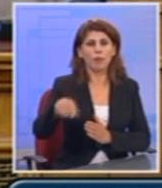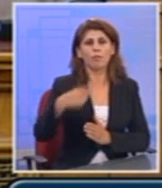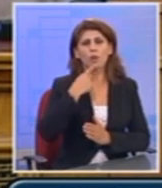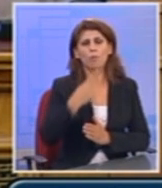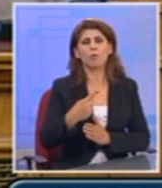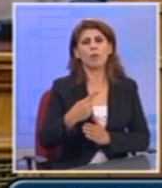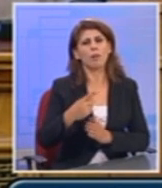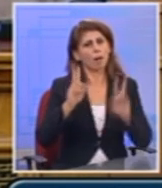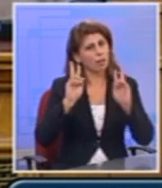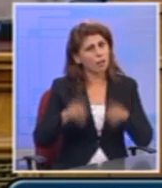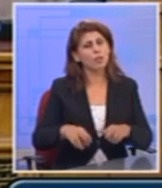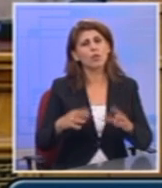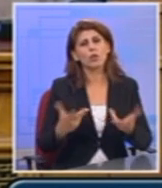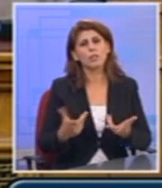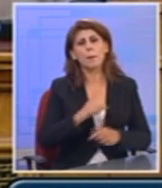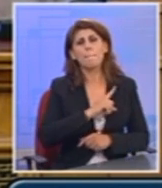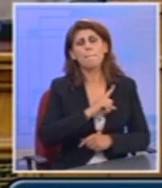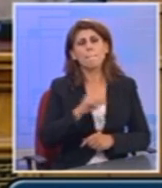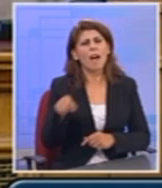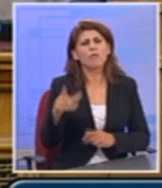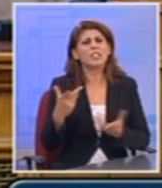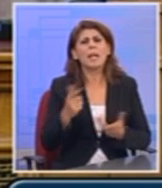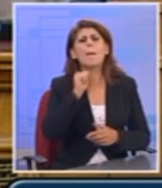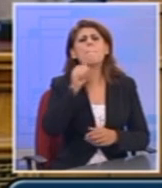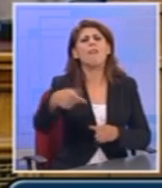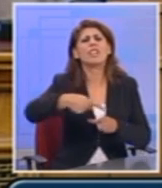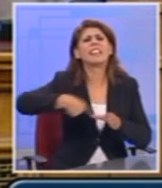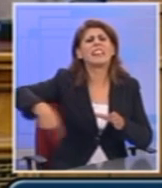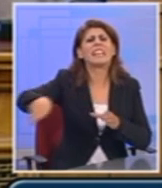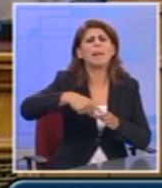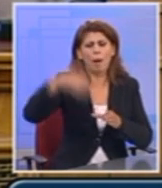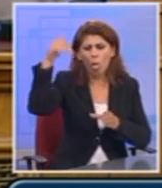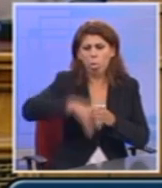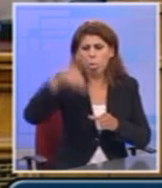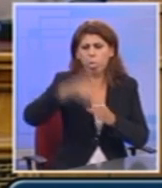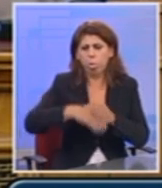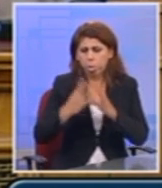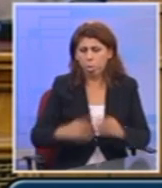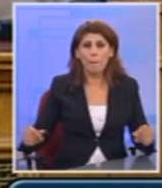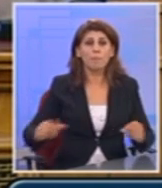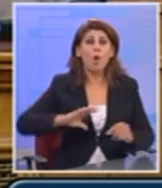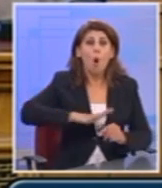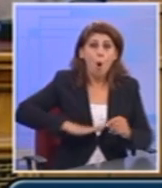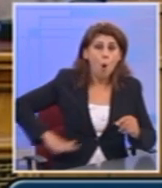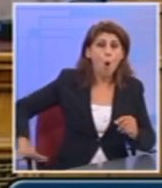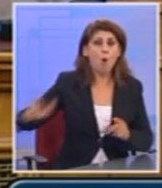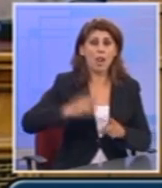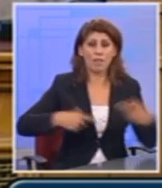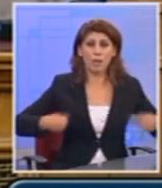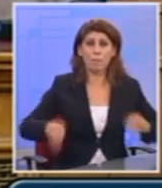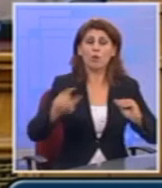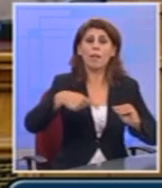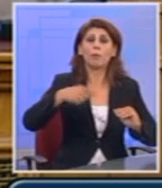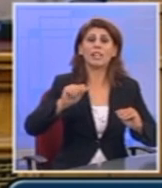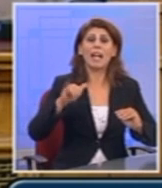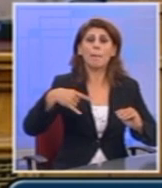όλοι αναγνωρίζουν ότι είναι μία μαύρη τρύπα όλη η ελλάδα να πωληθεί μέσω του ταιπεδ το